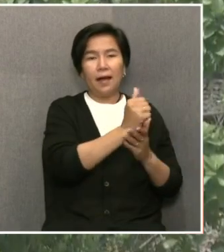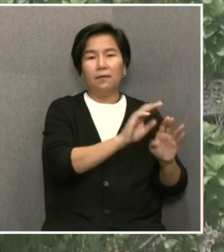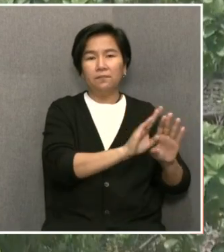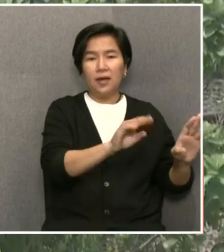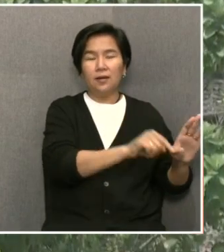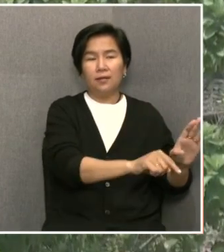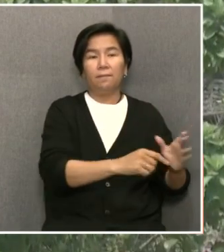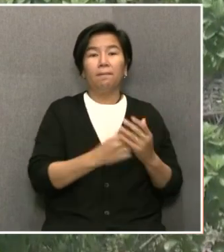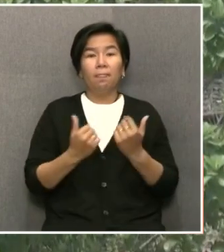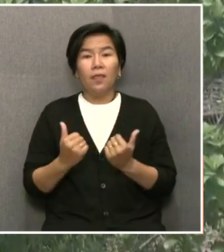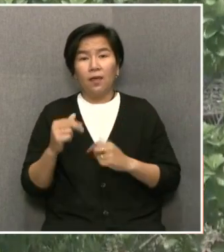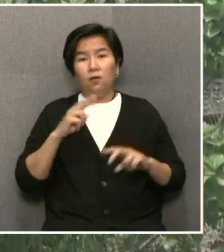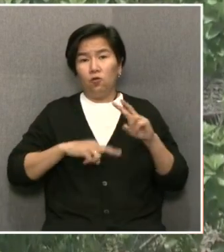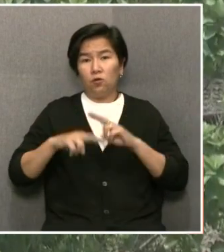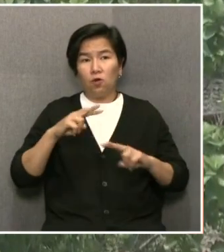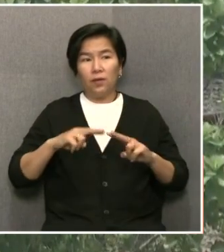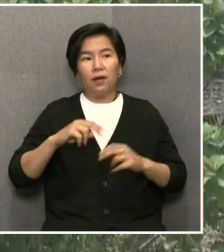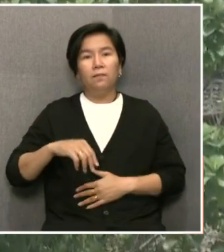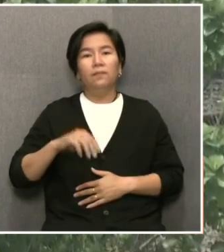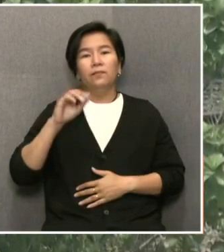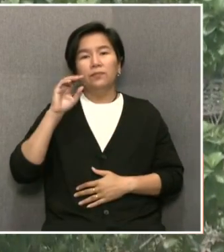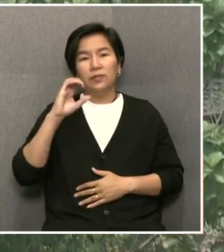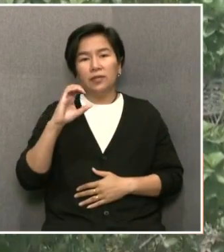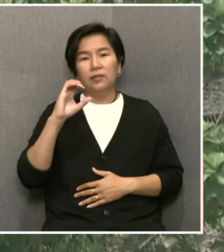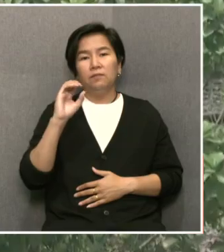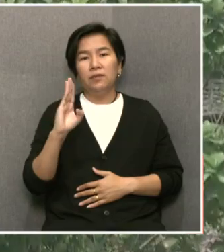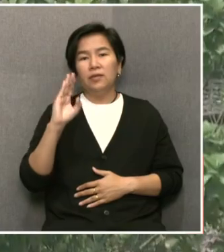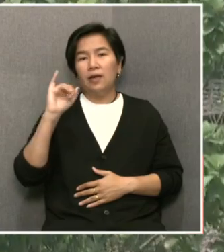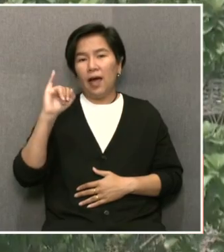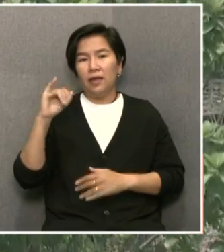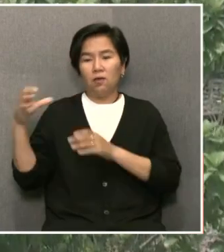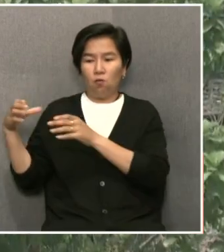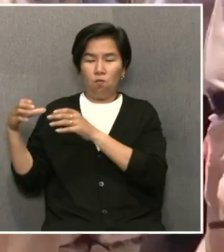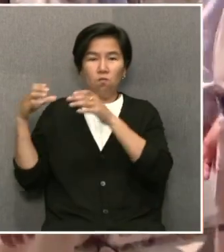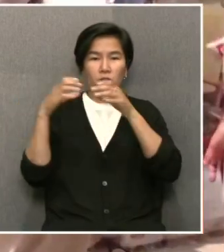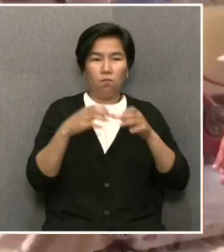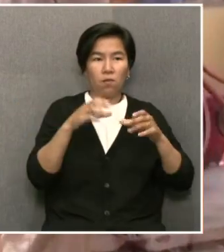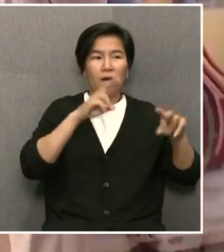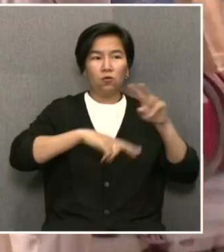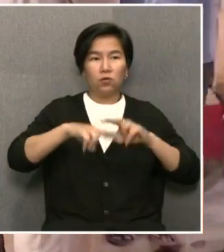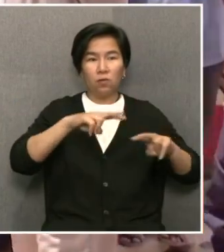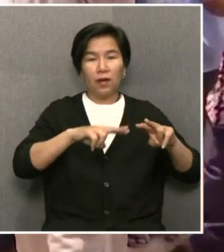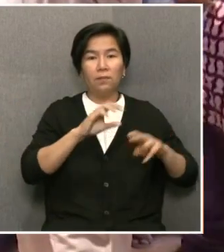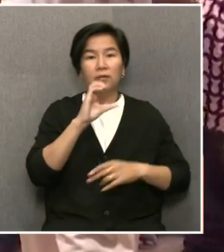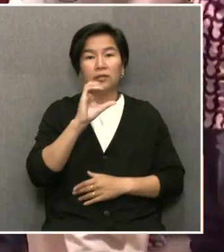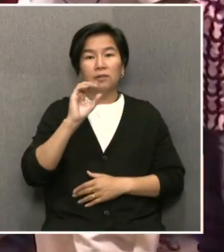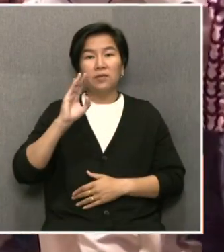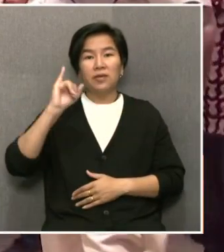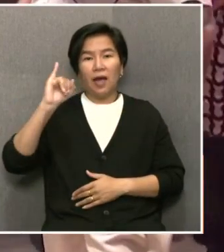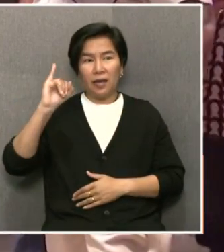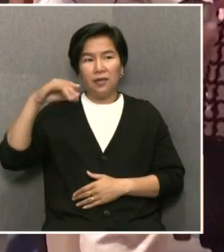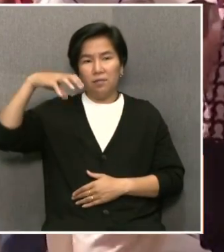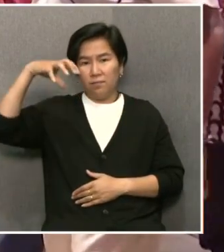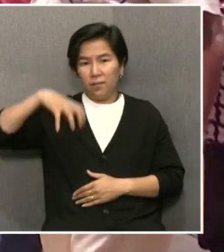ทางสำนักสอบสวนกลางอินเดียหรือว่า CBIเข้ามาสอบสวนในเรื่องนี้ CBIเป็นสำนักงานสอบสวนสูงสุดของ